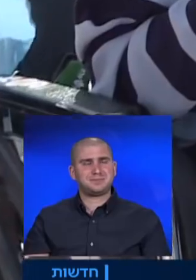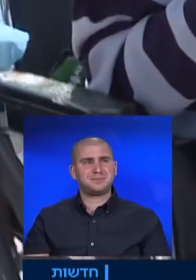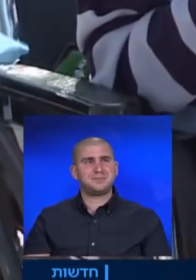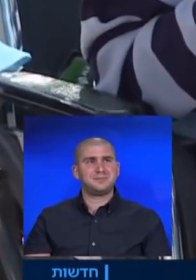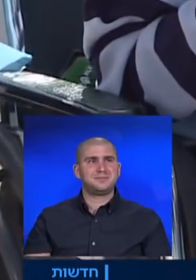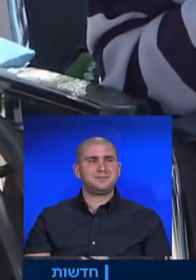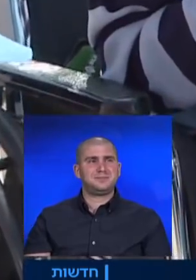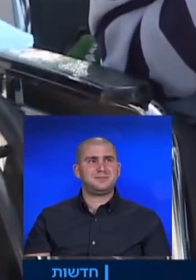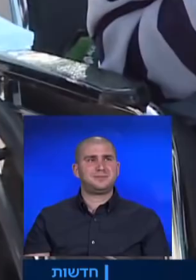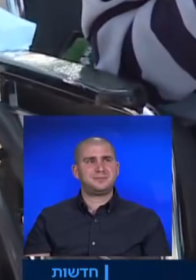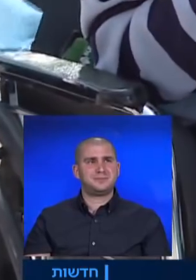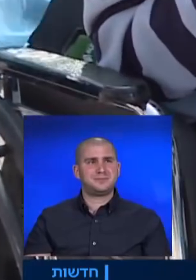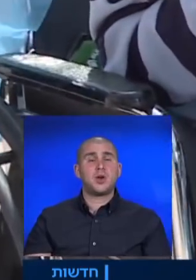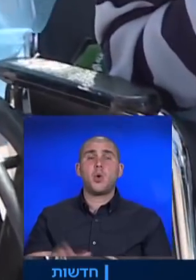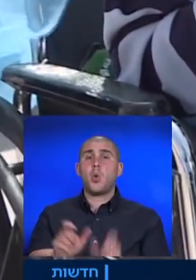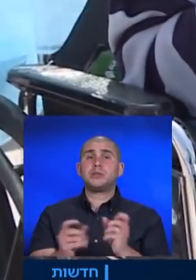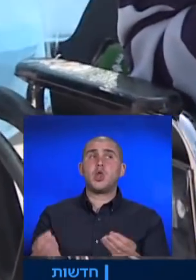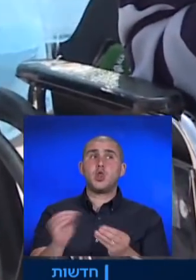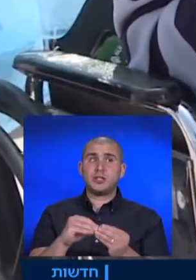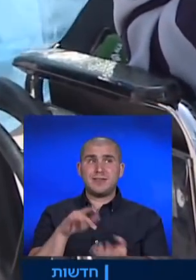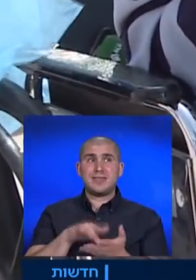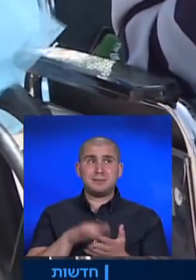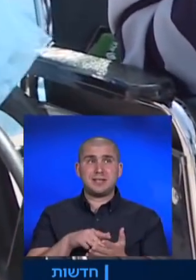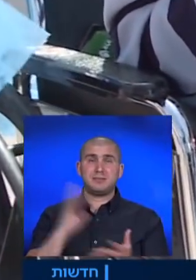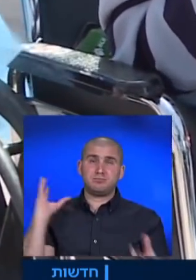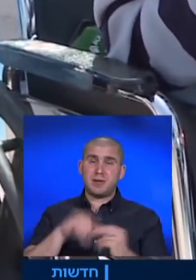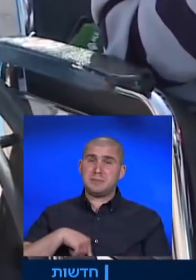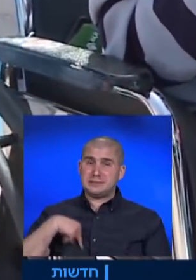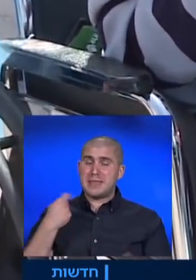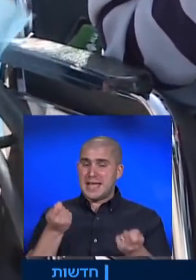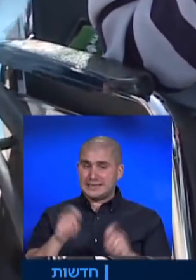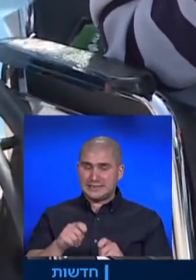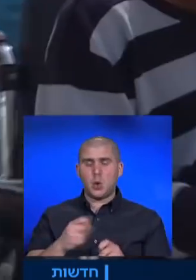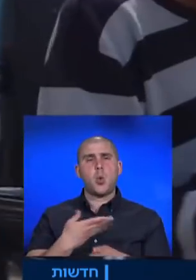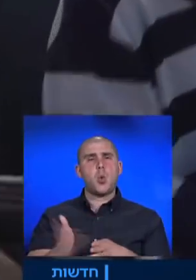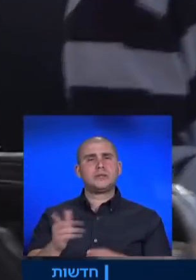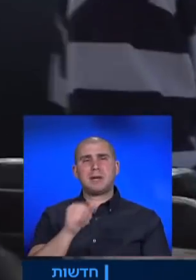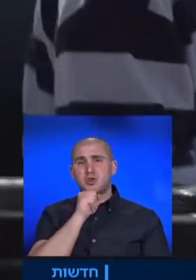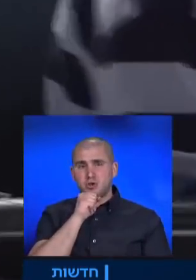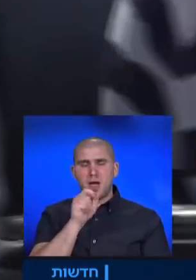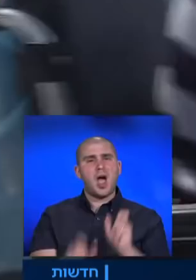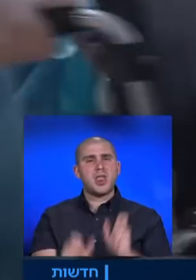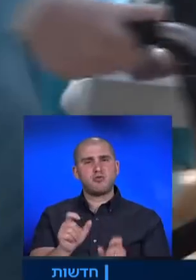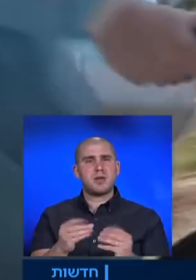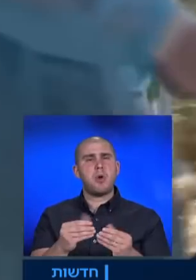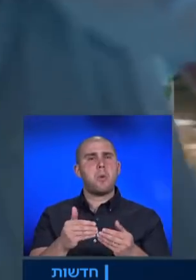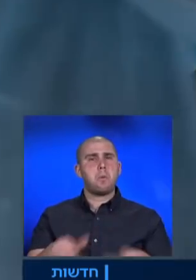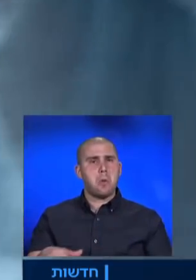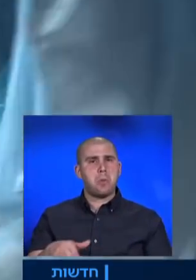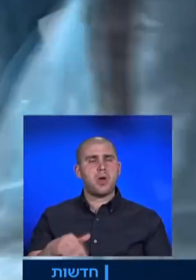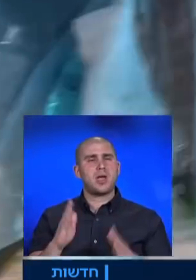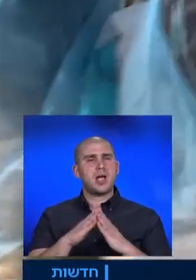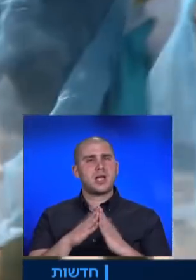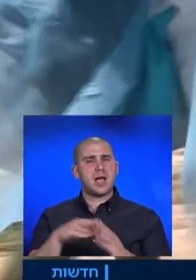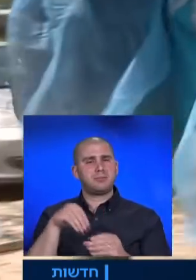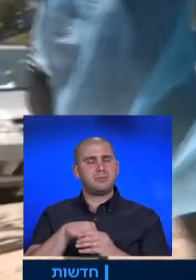כן. אוכלוסייה נוספת שנמצאת כבר זמן ארוך בהסגר מלבד הקשישים, היא האנשים עם המוגבלויות המתגוררים במסגרות של